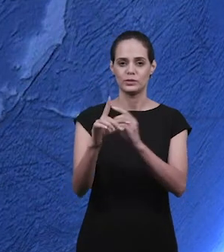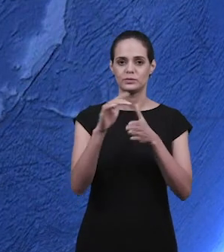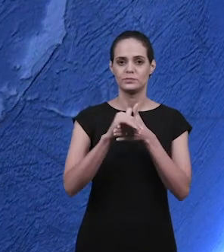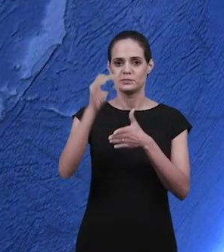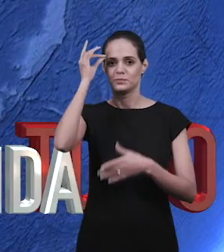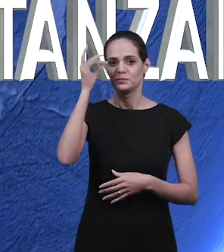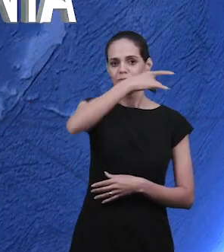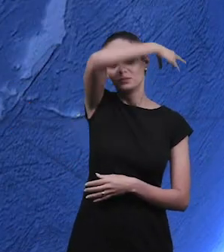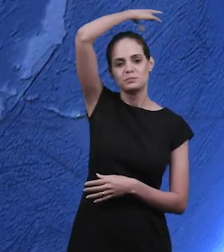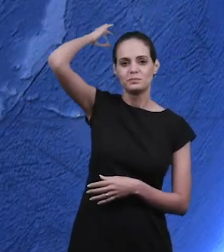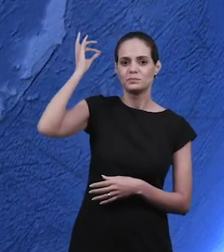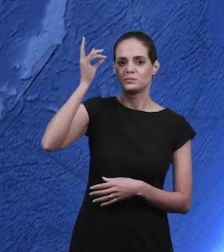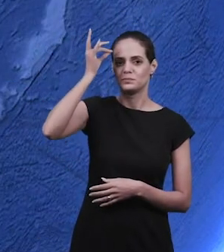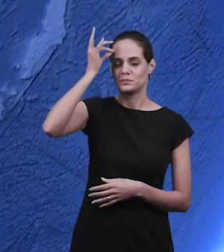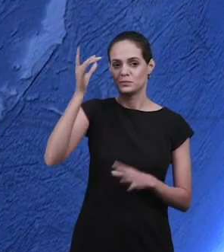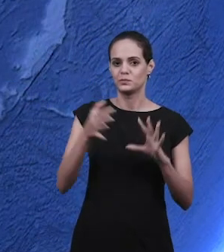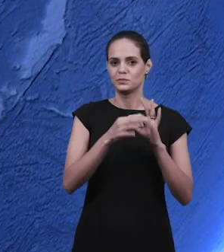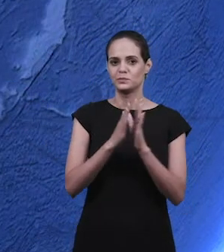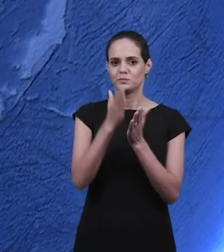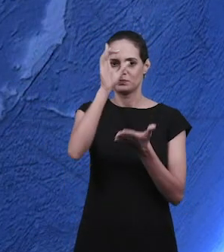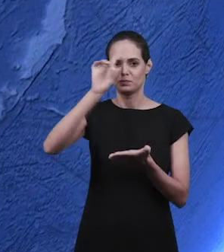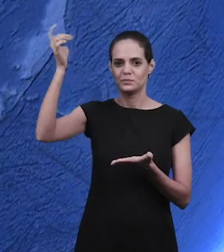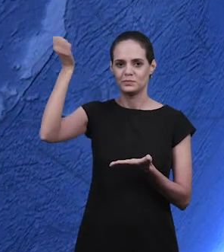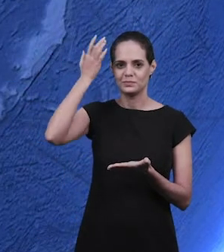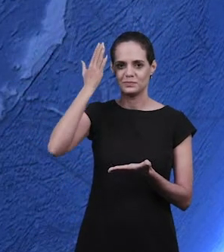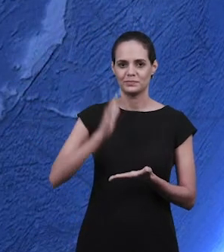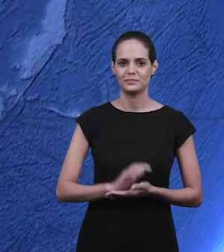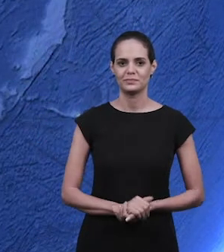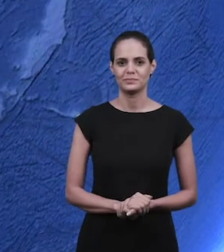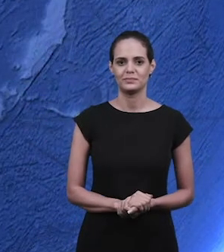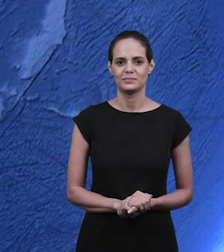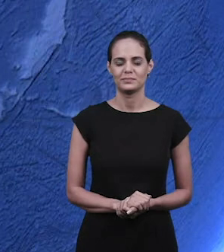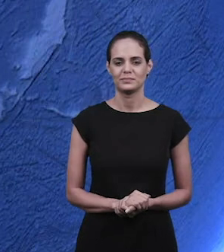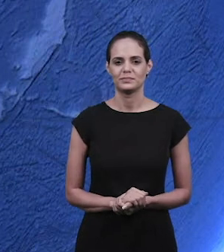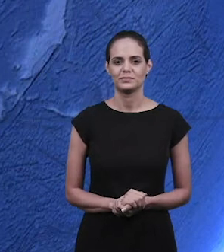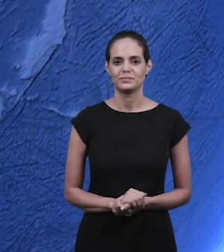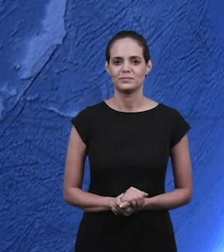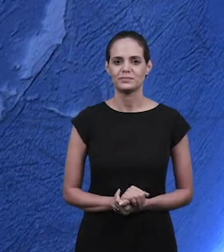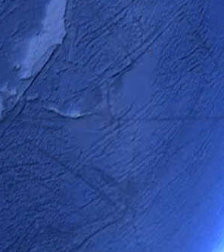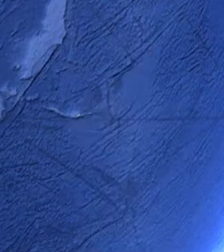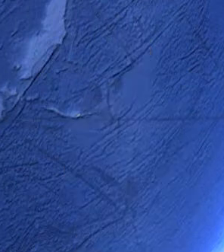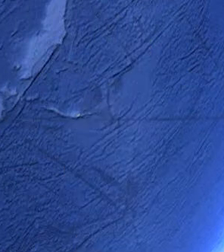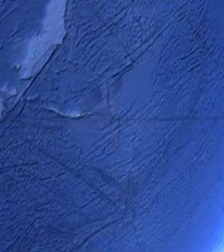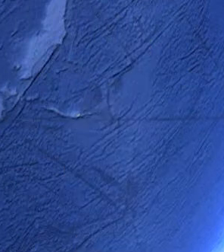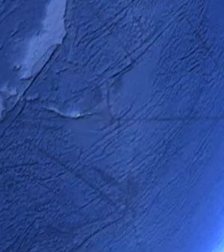du Saint-Esprit de Dieu et unis par la parole vivante.